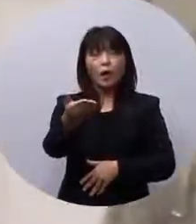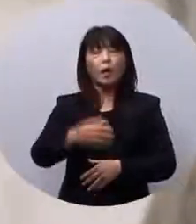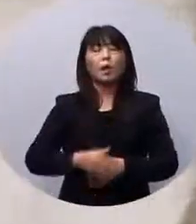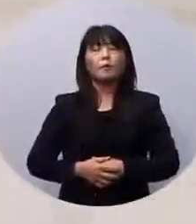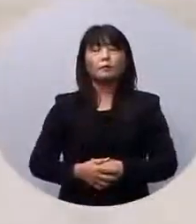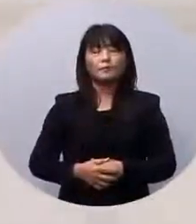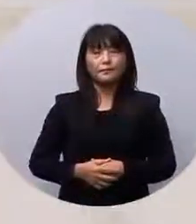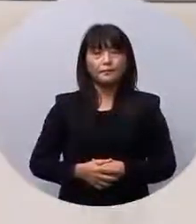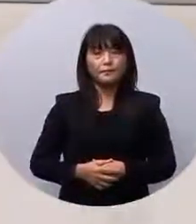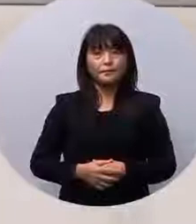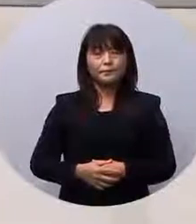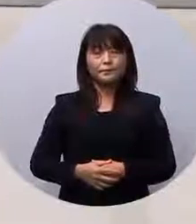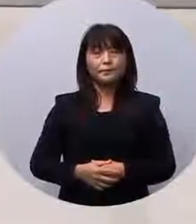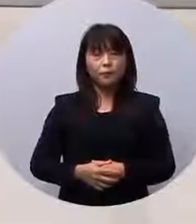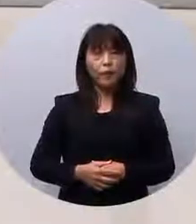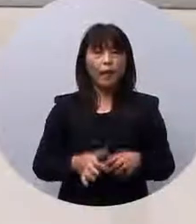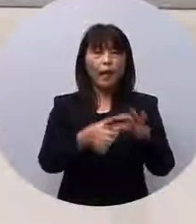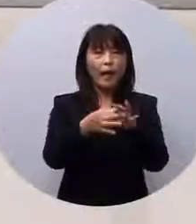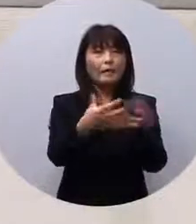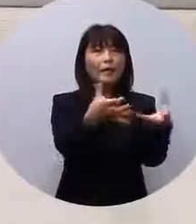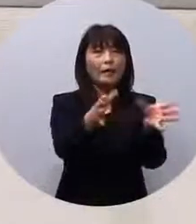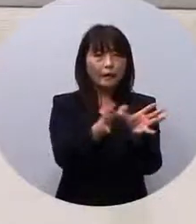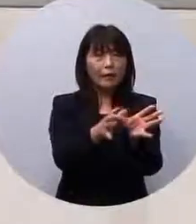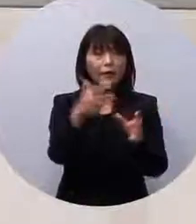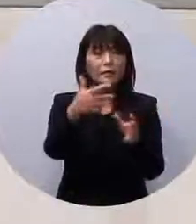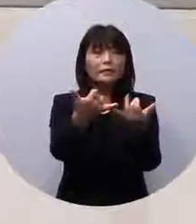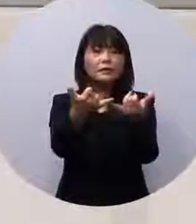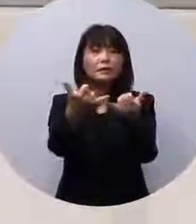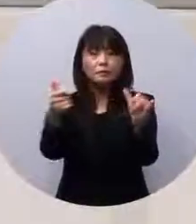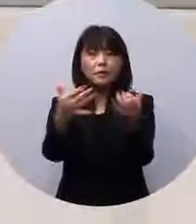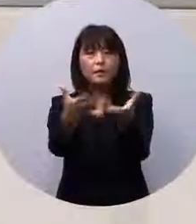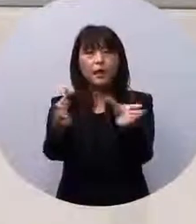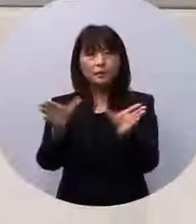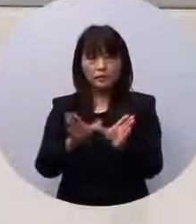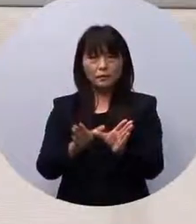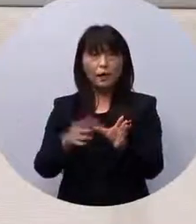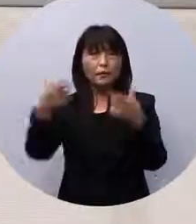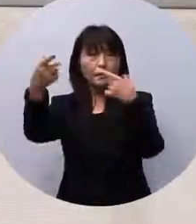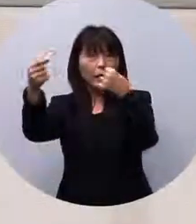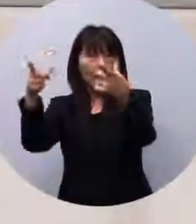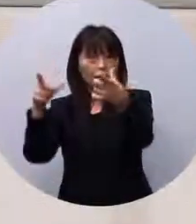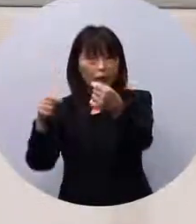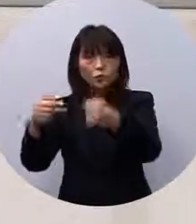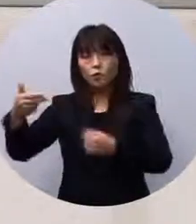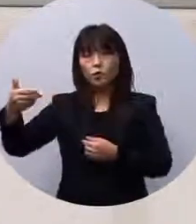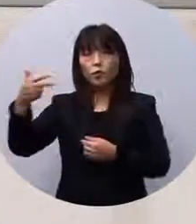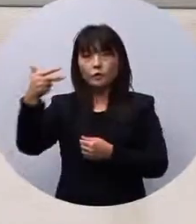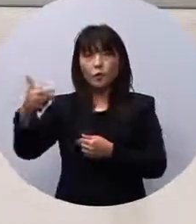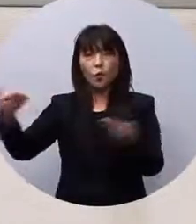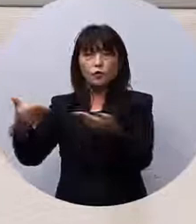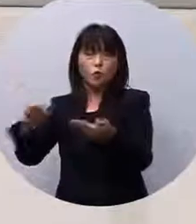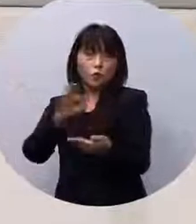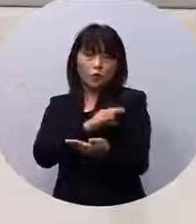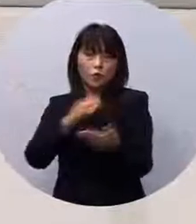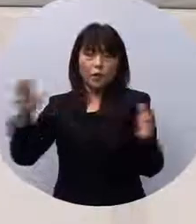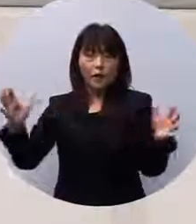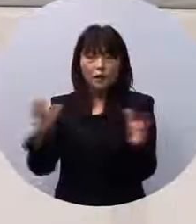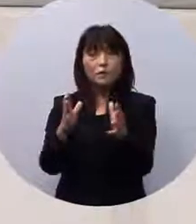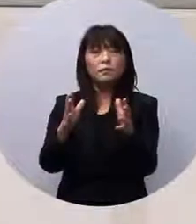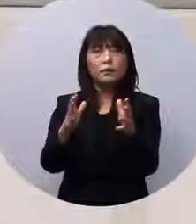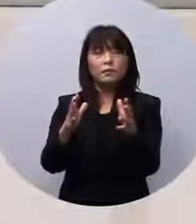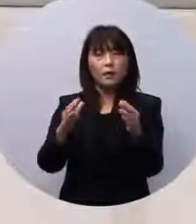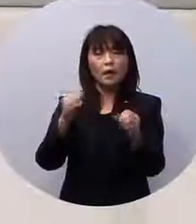隊準備会は、関係団体、市民団体、大学、あと市の職員で構成されておりま